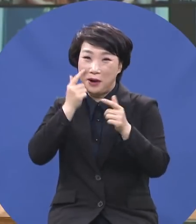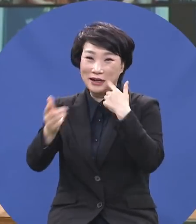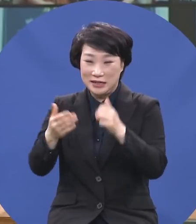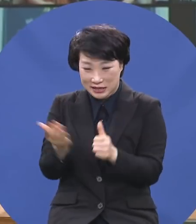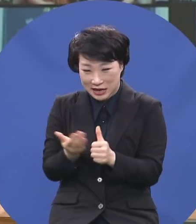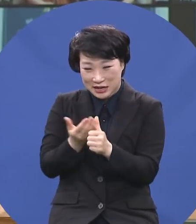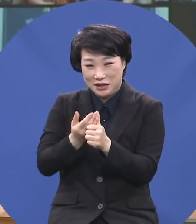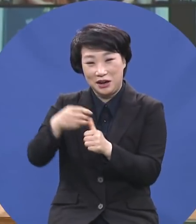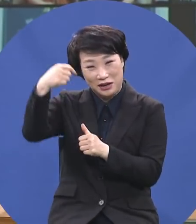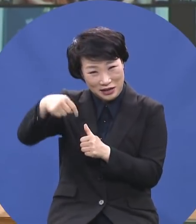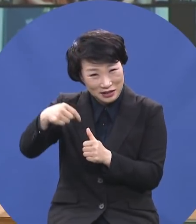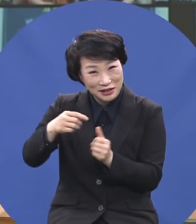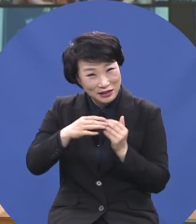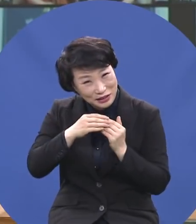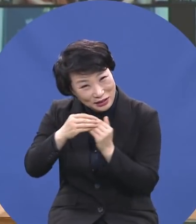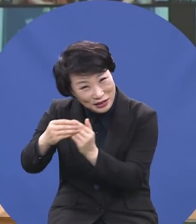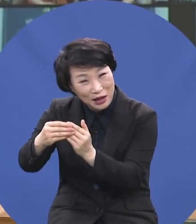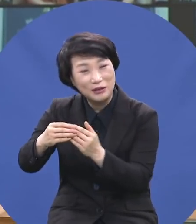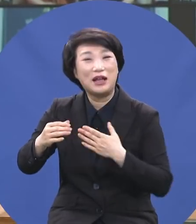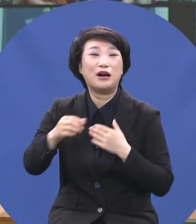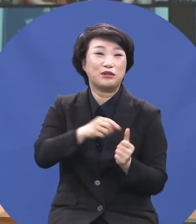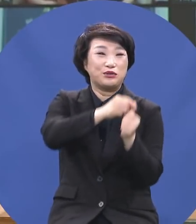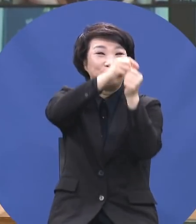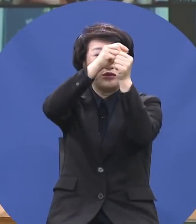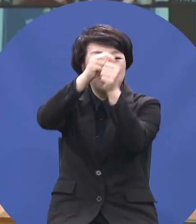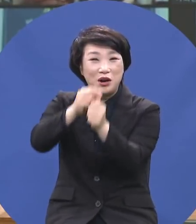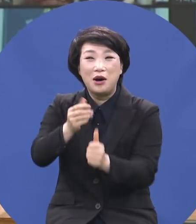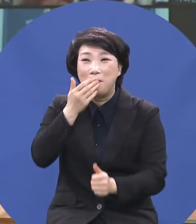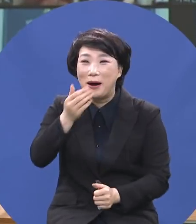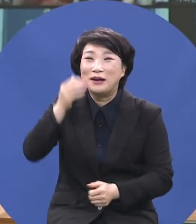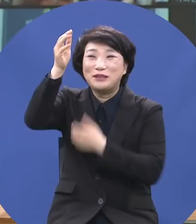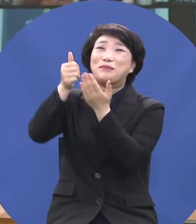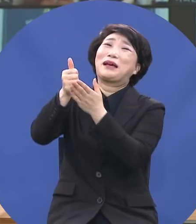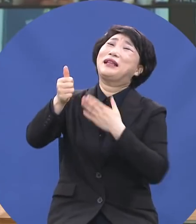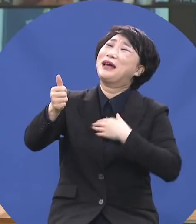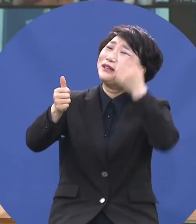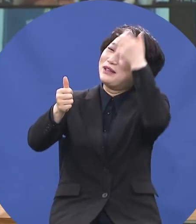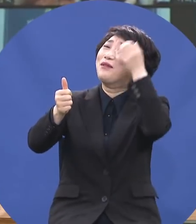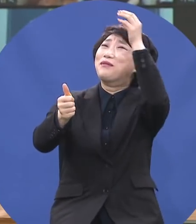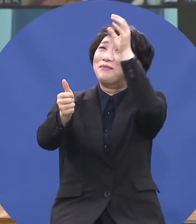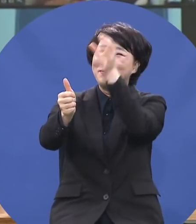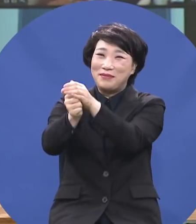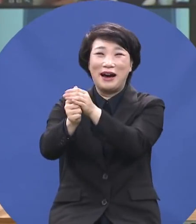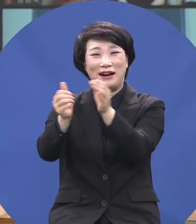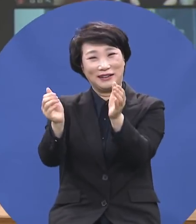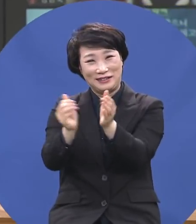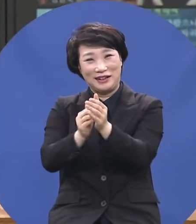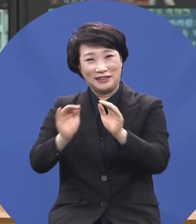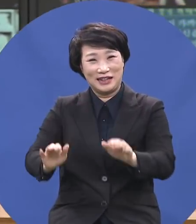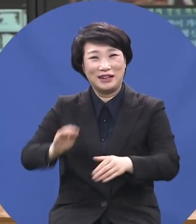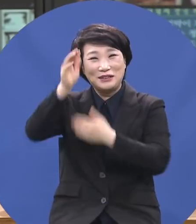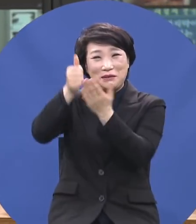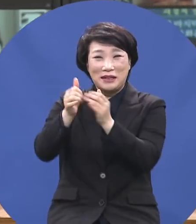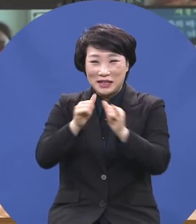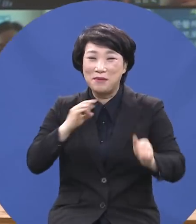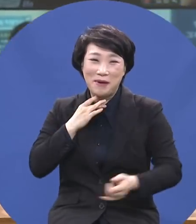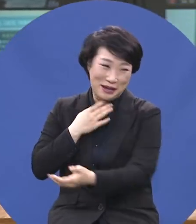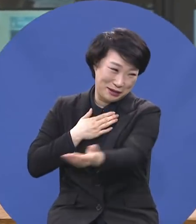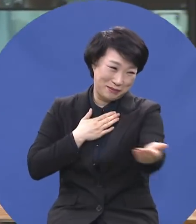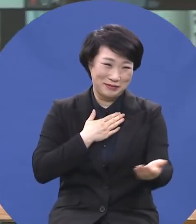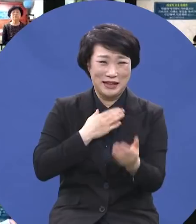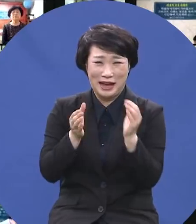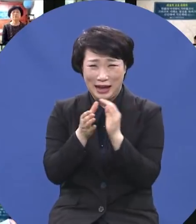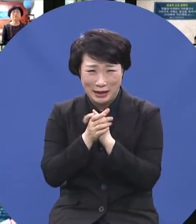인도하고 가르치고 우리를 살려낼 성령께 맡겼다 이 말입니다. 성령의 사람만 아멘